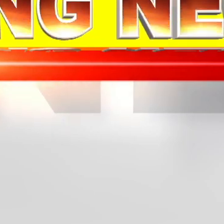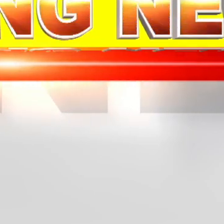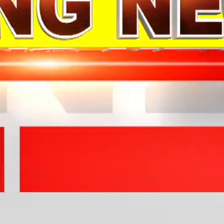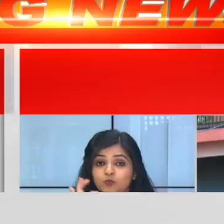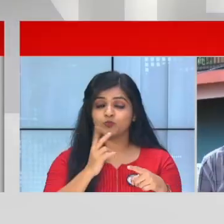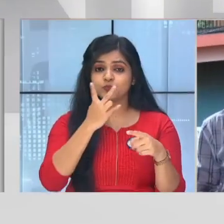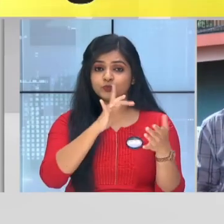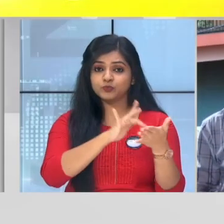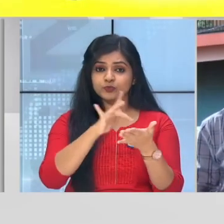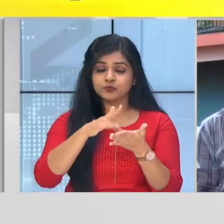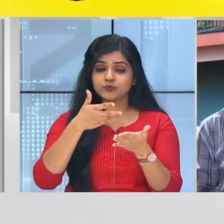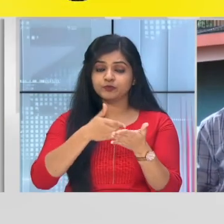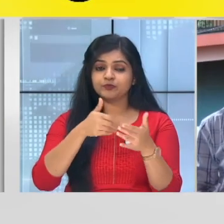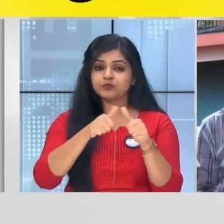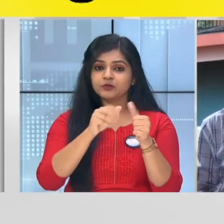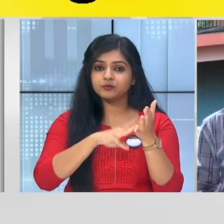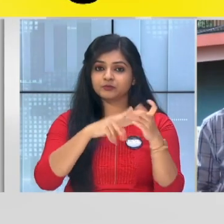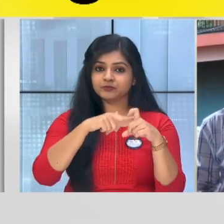മണ്ഡലങ്ങളിലെ സ്ഥാനാർത്ഥികളെ പ്രഖ്യാപിക്കാതെ